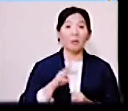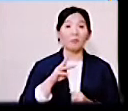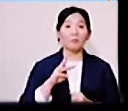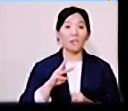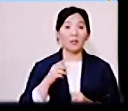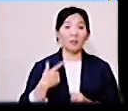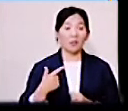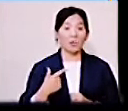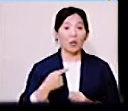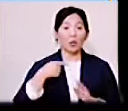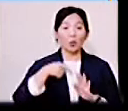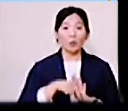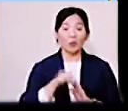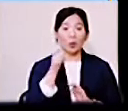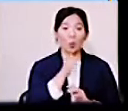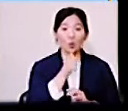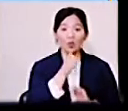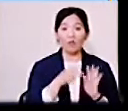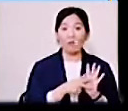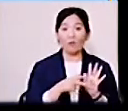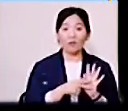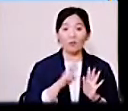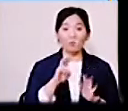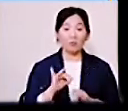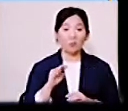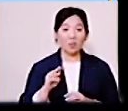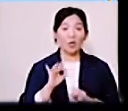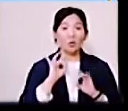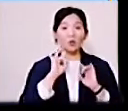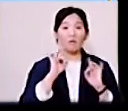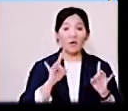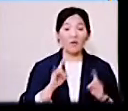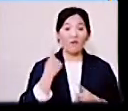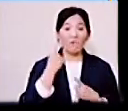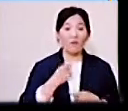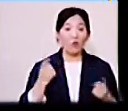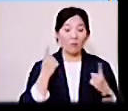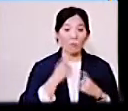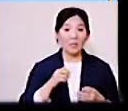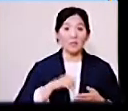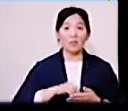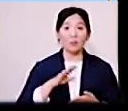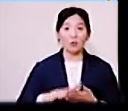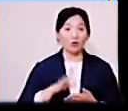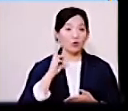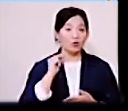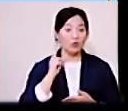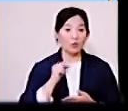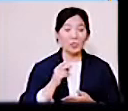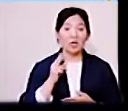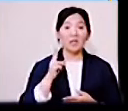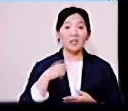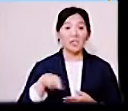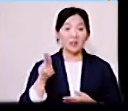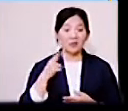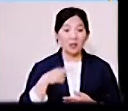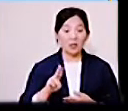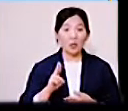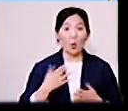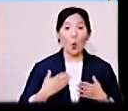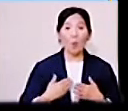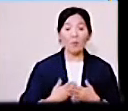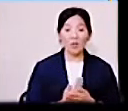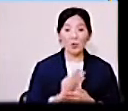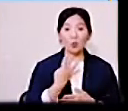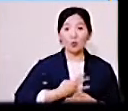5,25 мегабайта. Глубина кодирования 8 бит. Звуковая информация записана с частотой дискретизации. Опять у